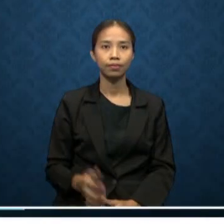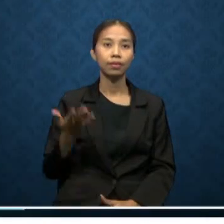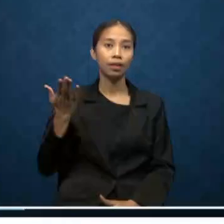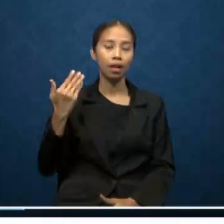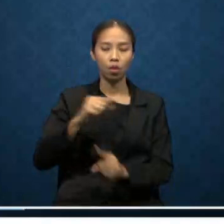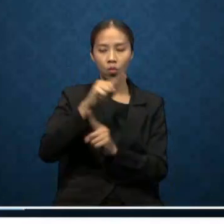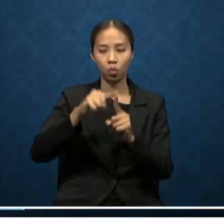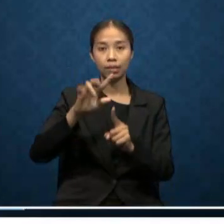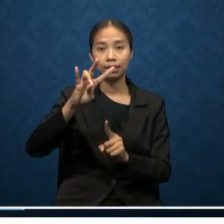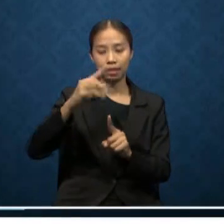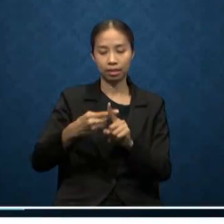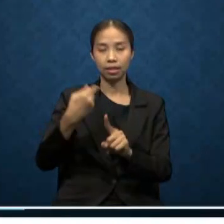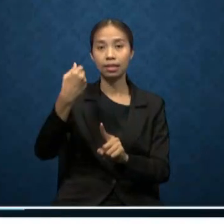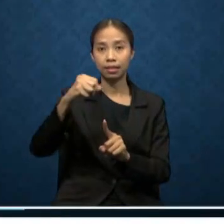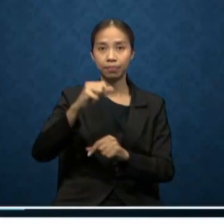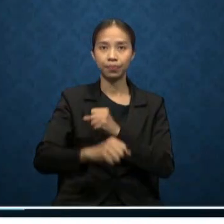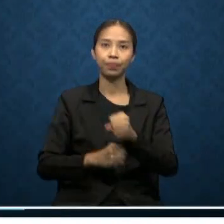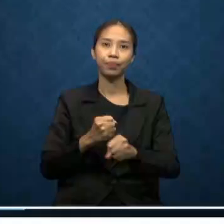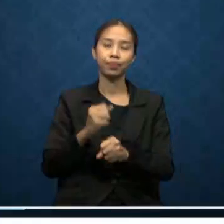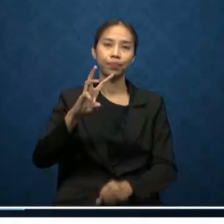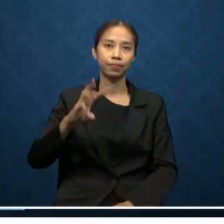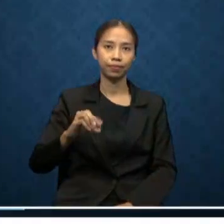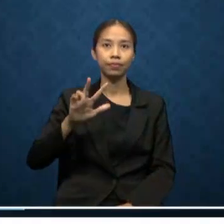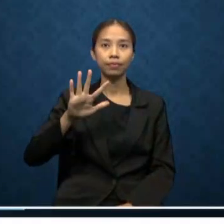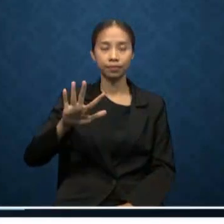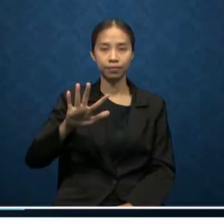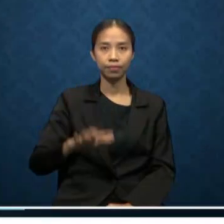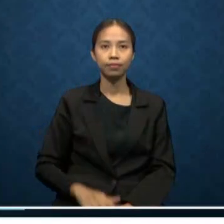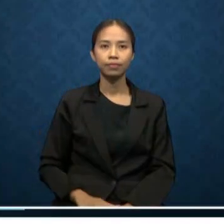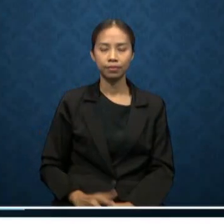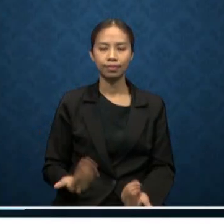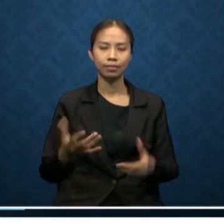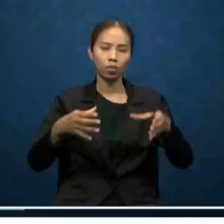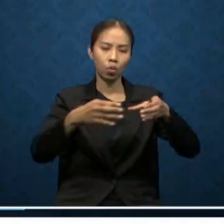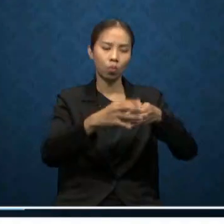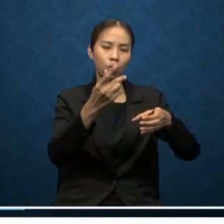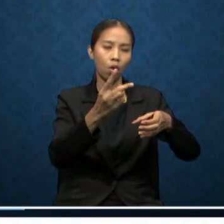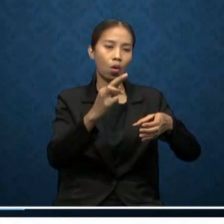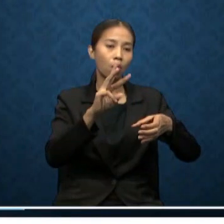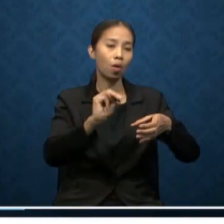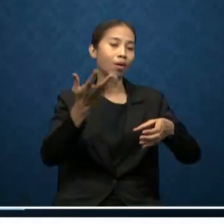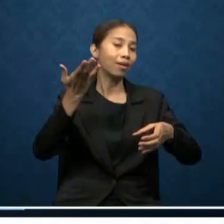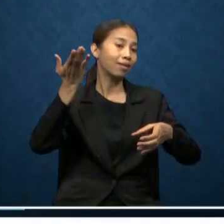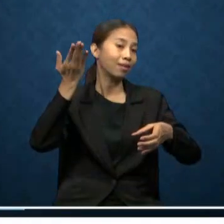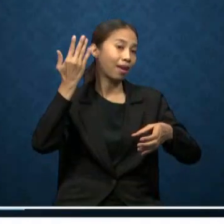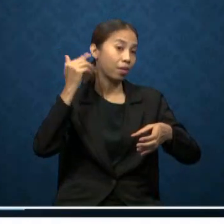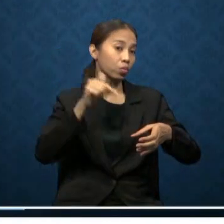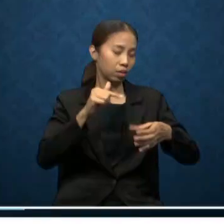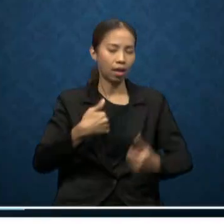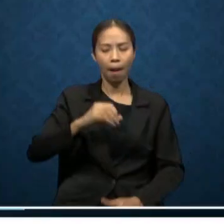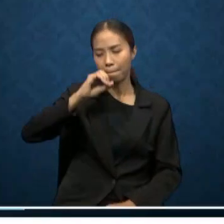7 ทันวาคมพอสอวว 65คำตชุดที่แล้วได้มมัตติให้หนอยงานที่เกี่ยข้อง